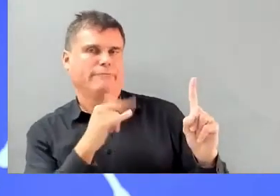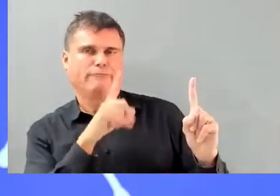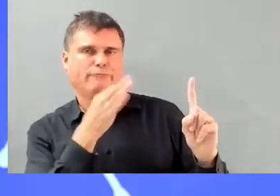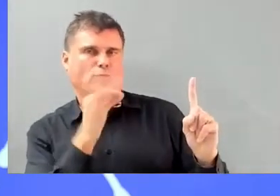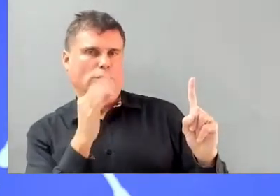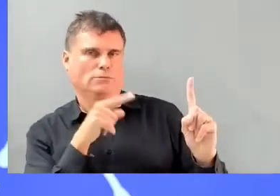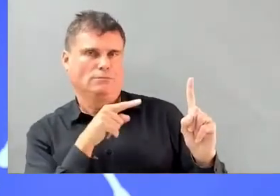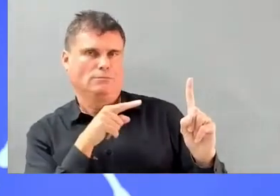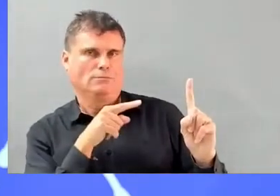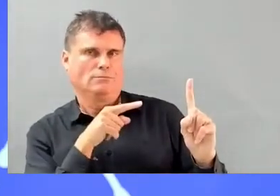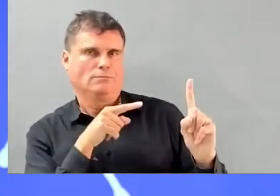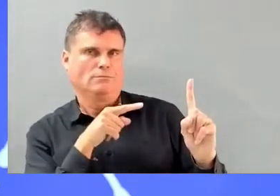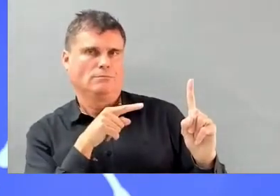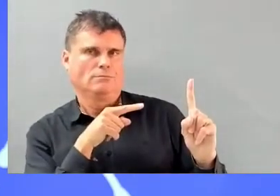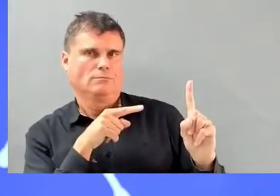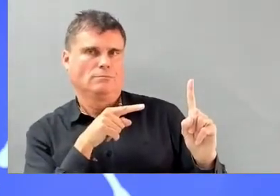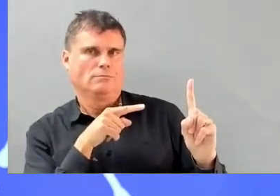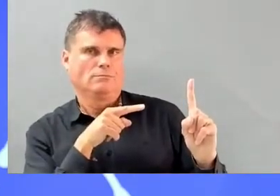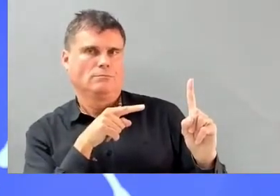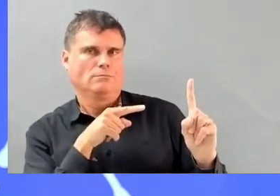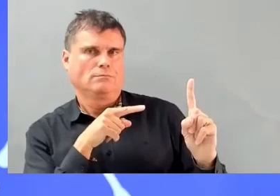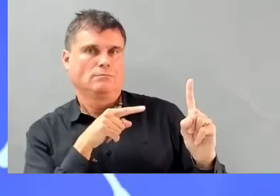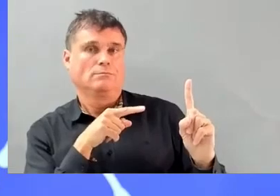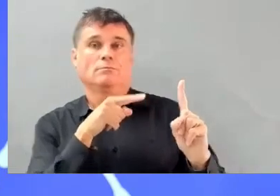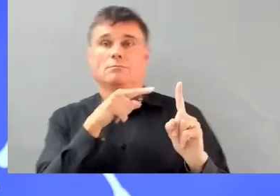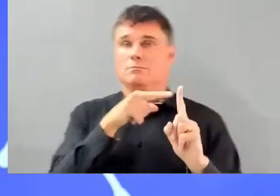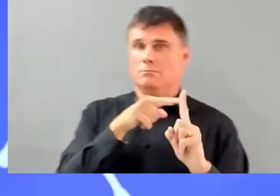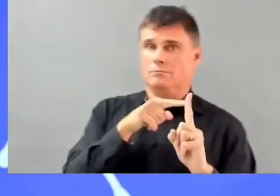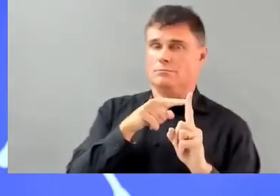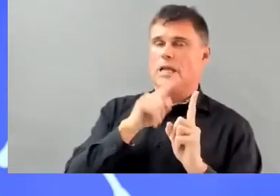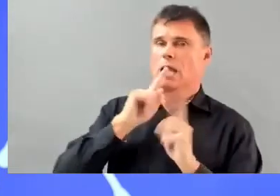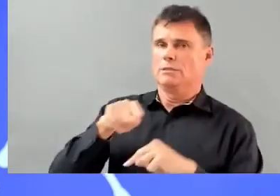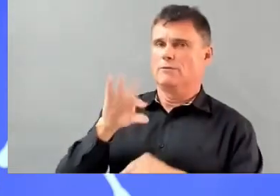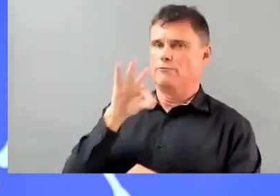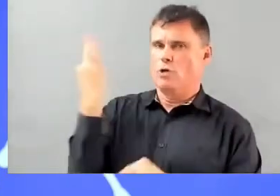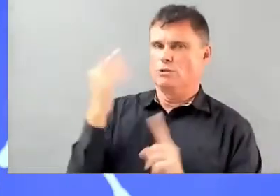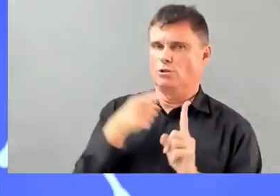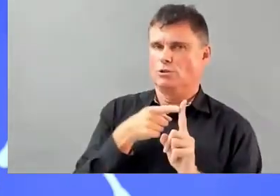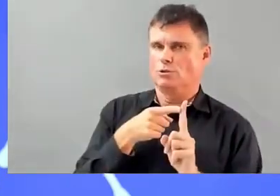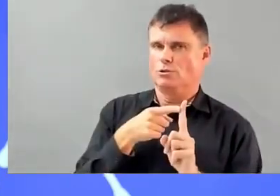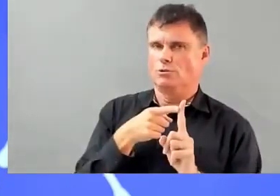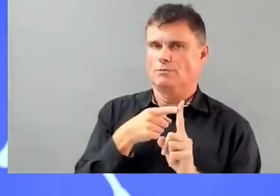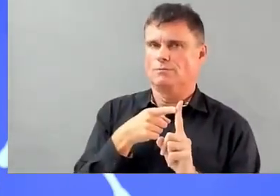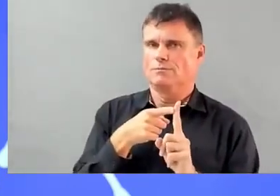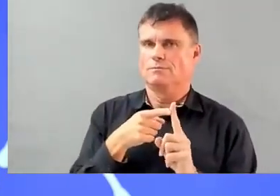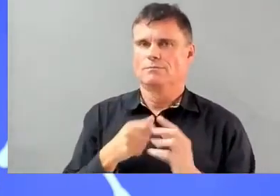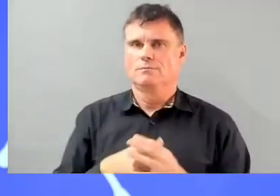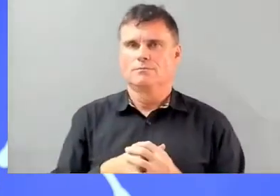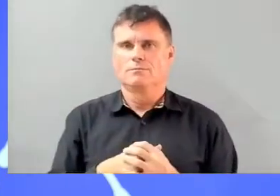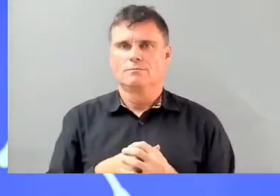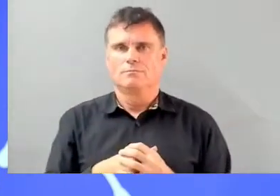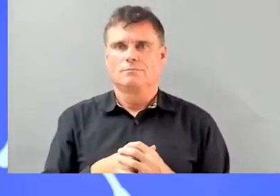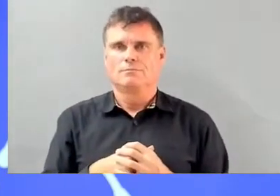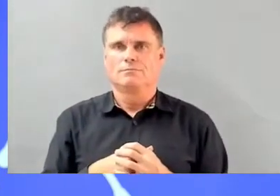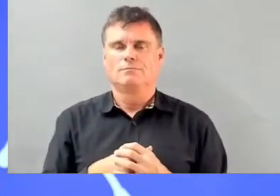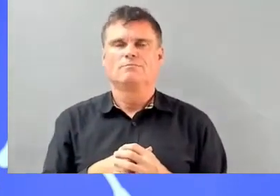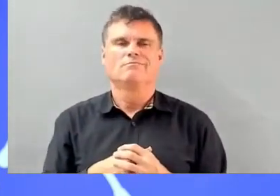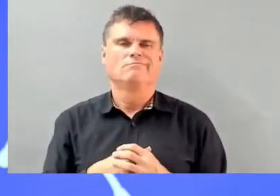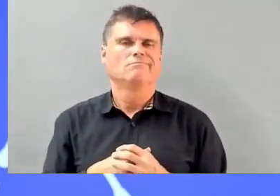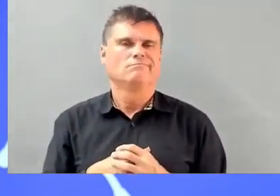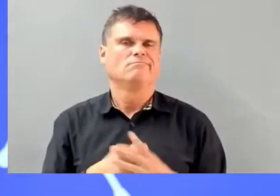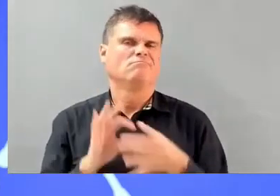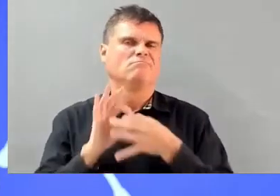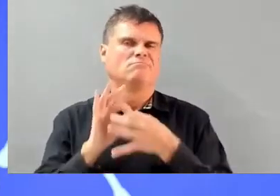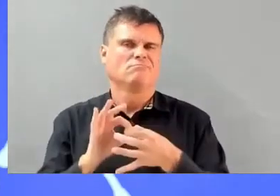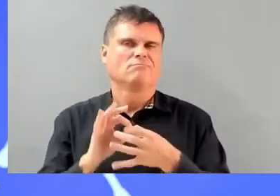va répondre à diminuer le nombre de patients qui attendent pour un médecin de famille. À quoi on s'attend en termes de changement? Mais c'est